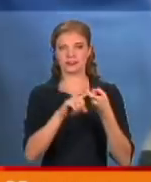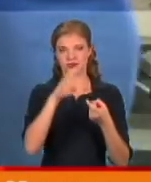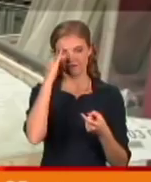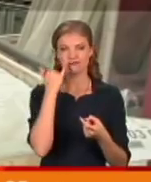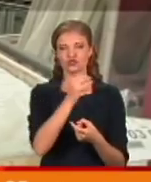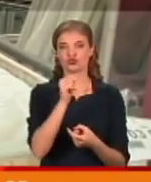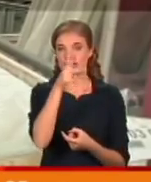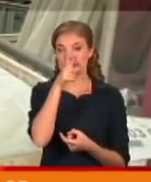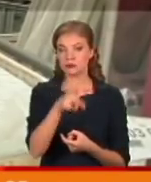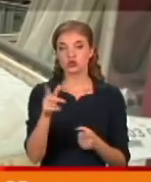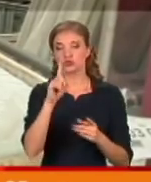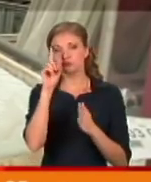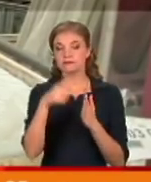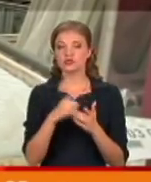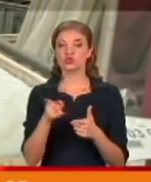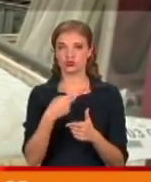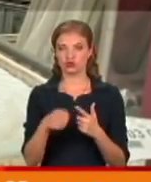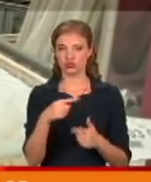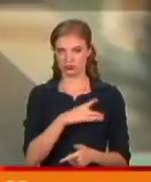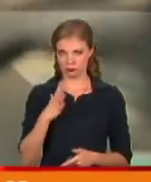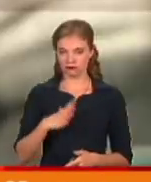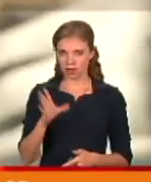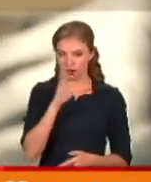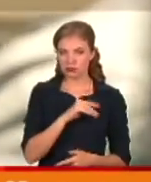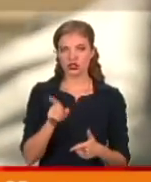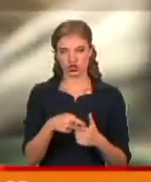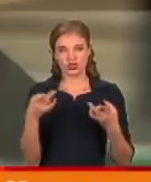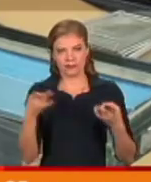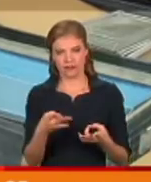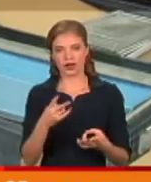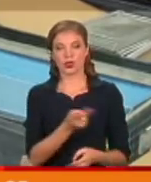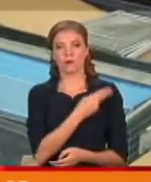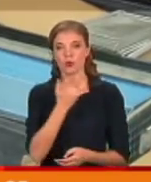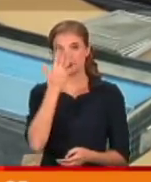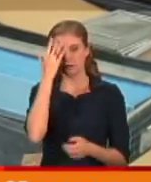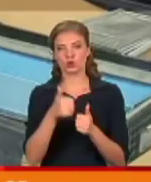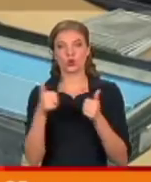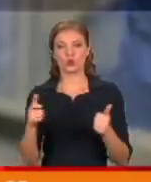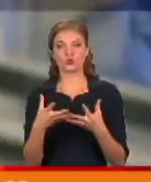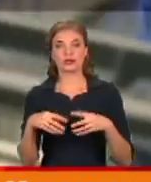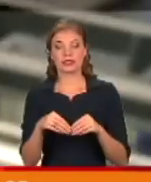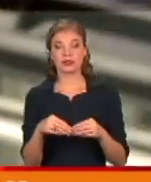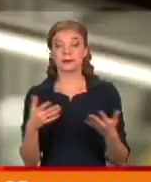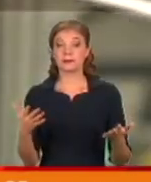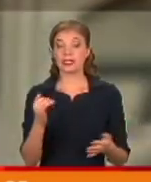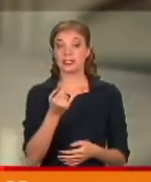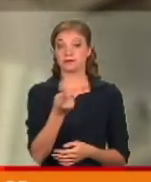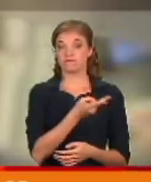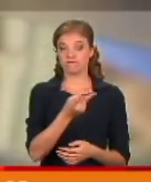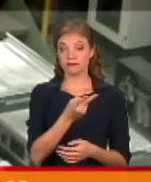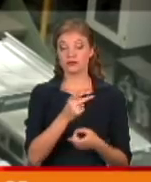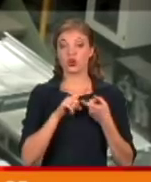за 3 місяці, аби дізнатися, чи стало терпіння, чи варта польська мрія розлуки з рідними. Втім, і Денис, і